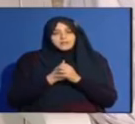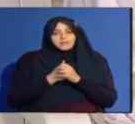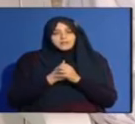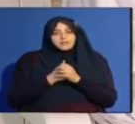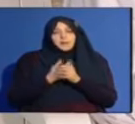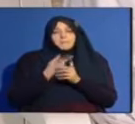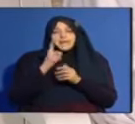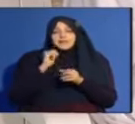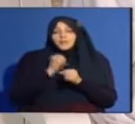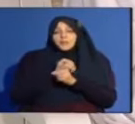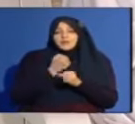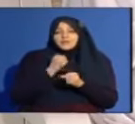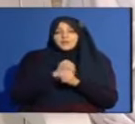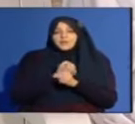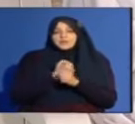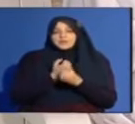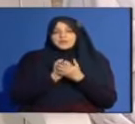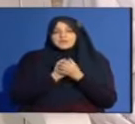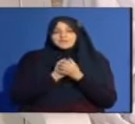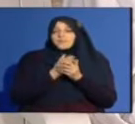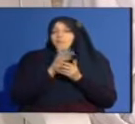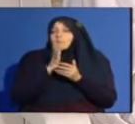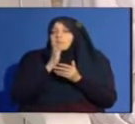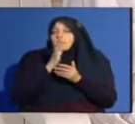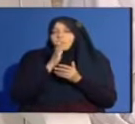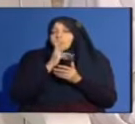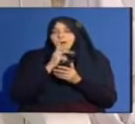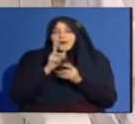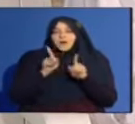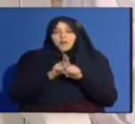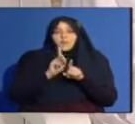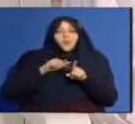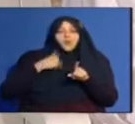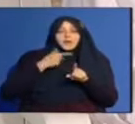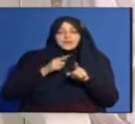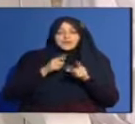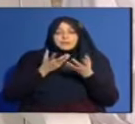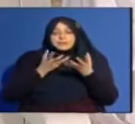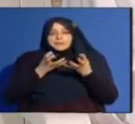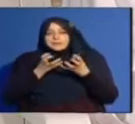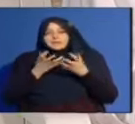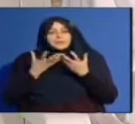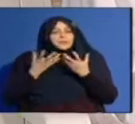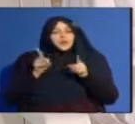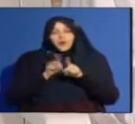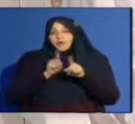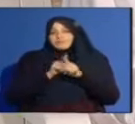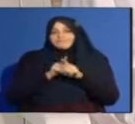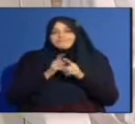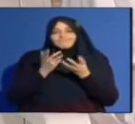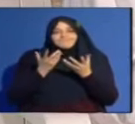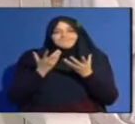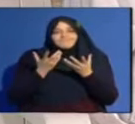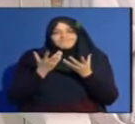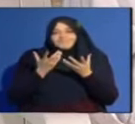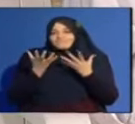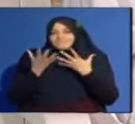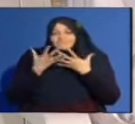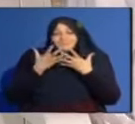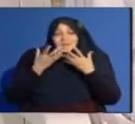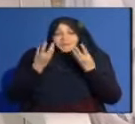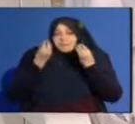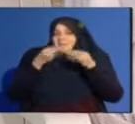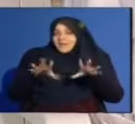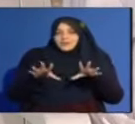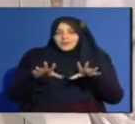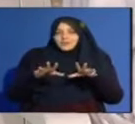ولكن للأسف كاين اللي ما قدروش يعني ما استطاعوا، تغلب عليهم المجتمع على وجه الإطلاق. وكاين اللي